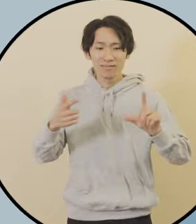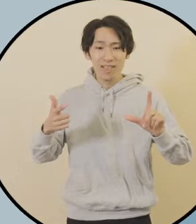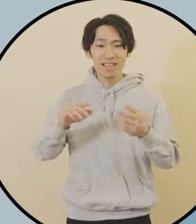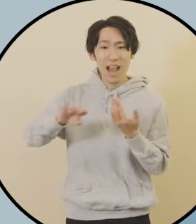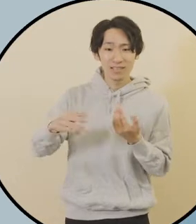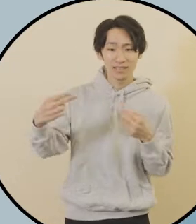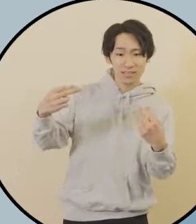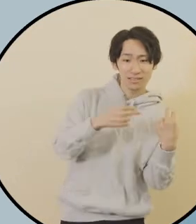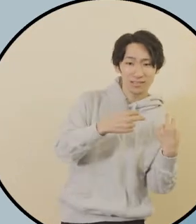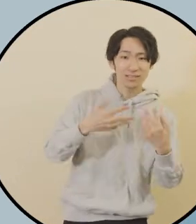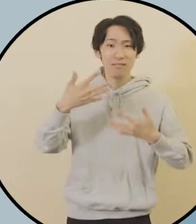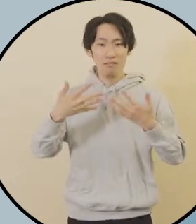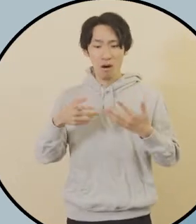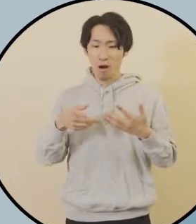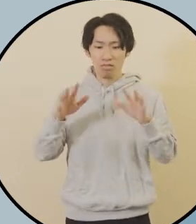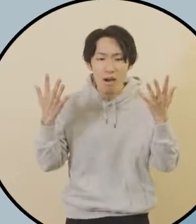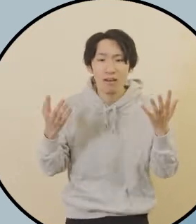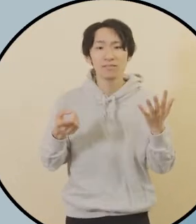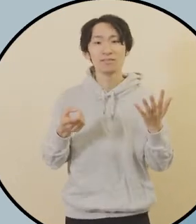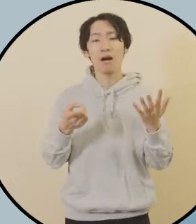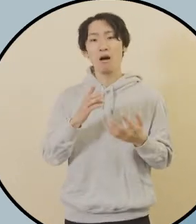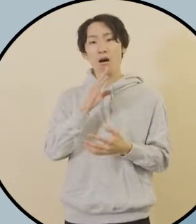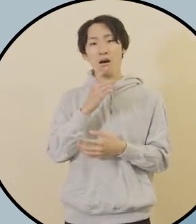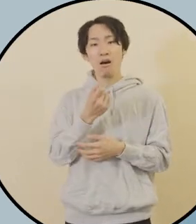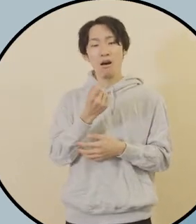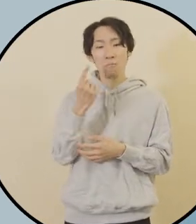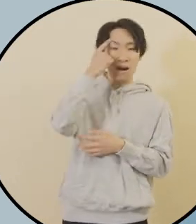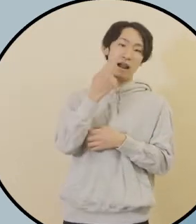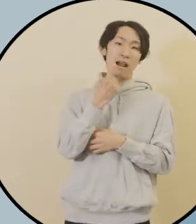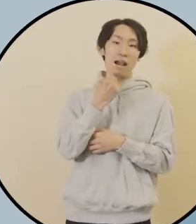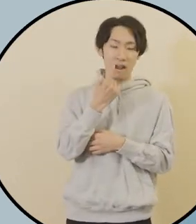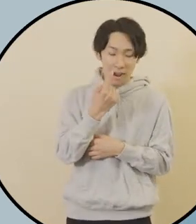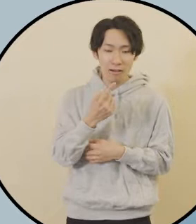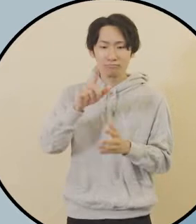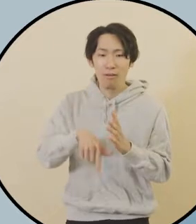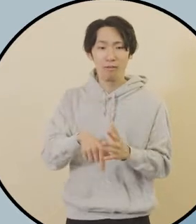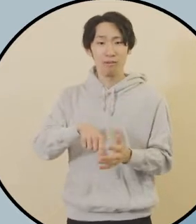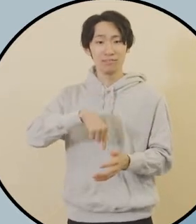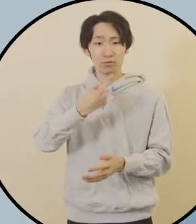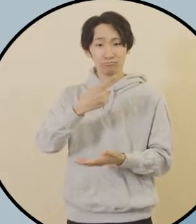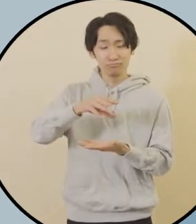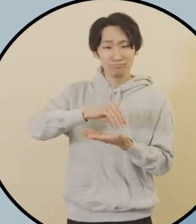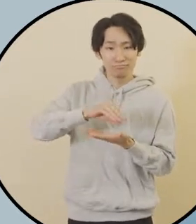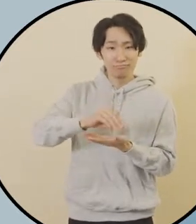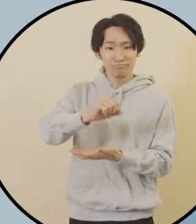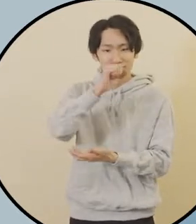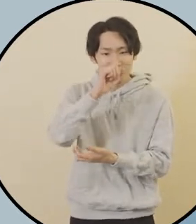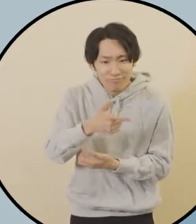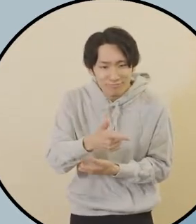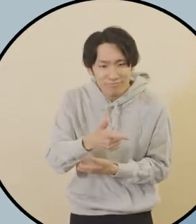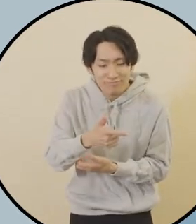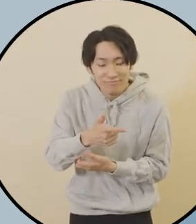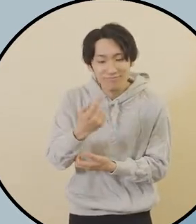遠い者の以外の方の目線で描かれた映画作品がないなぁということにその時気付いて